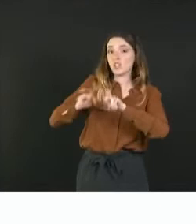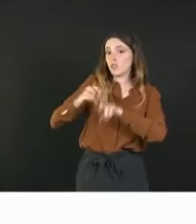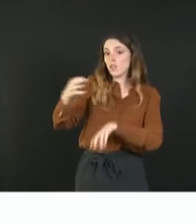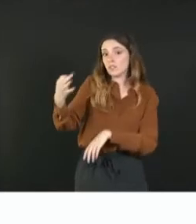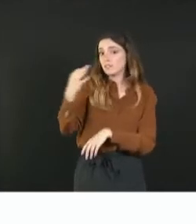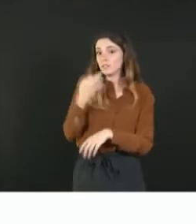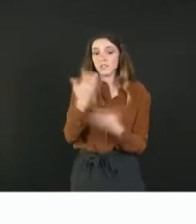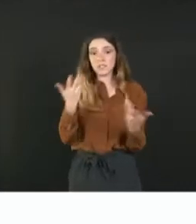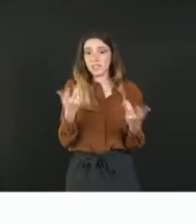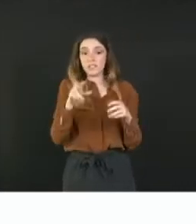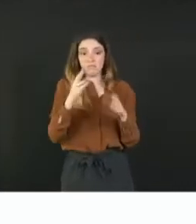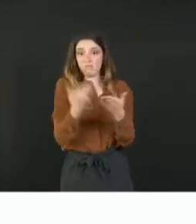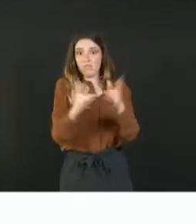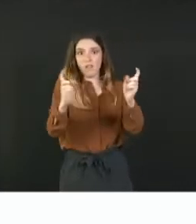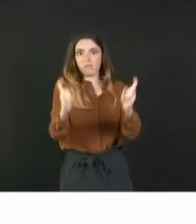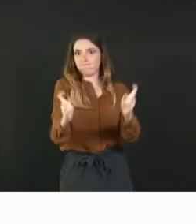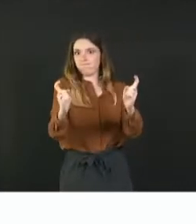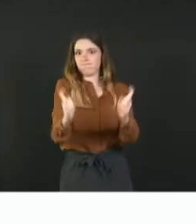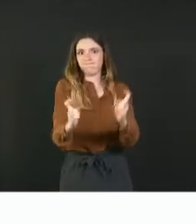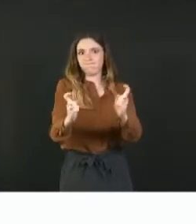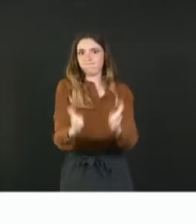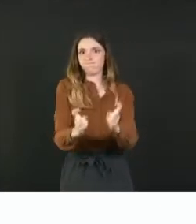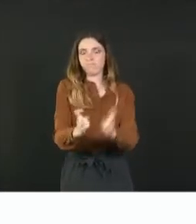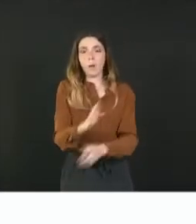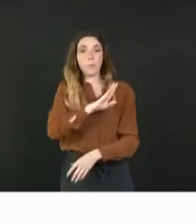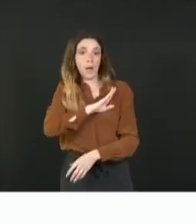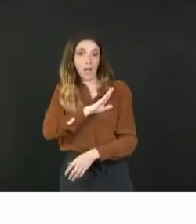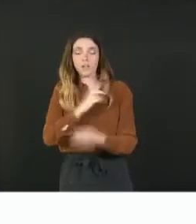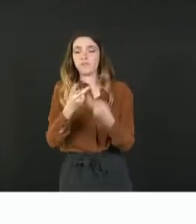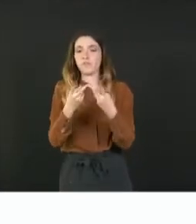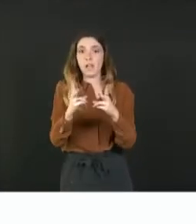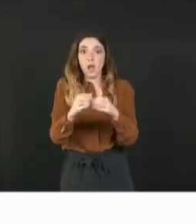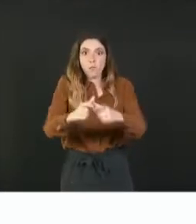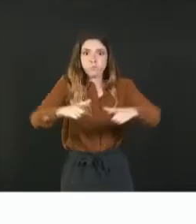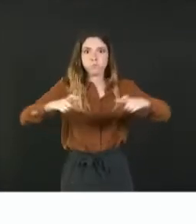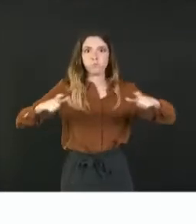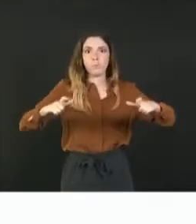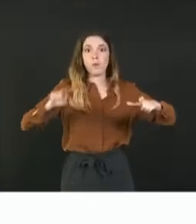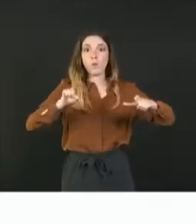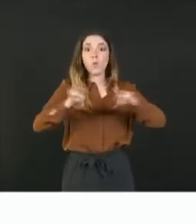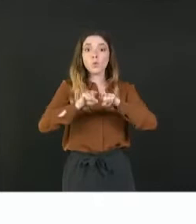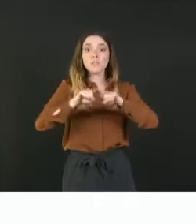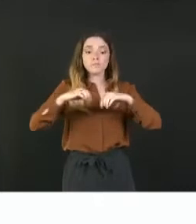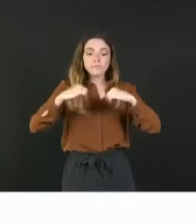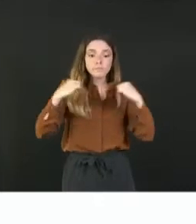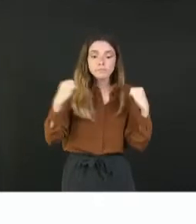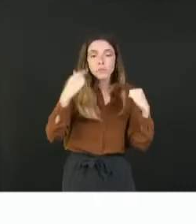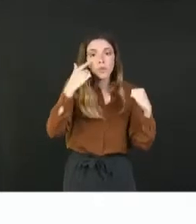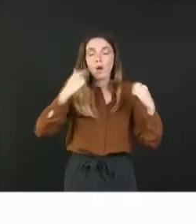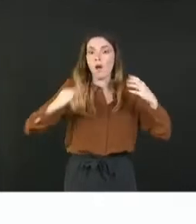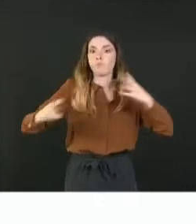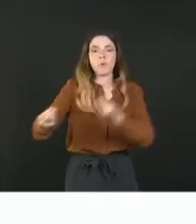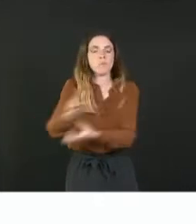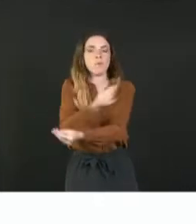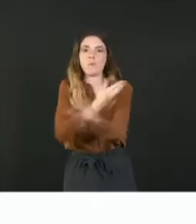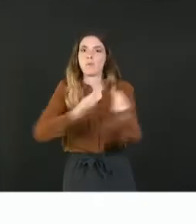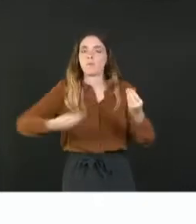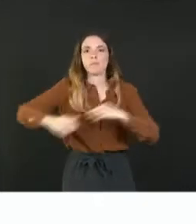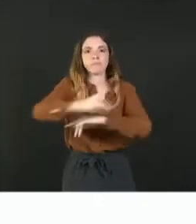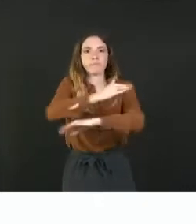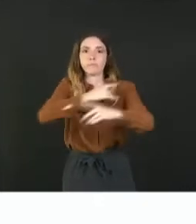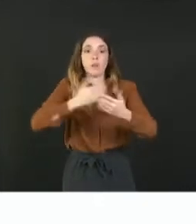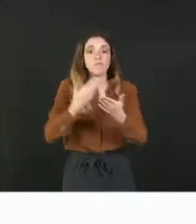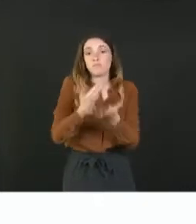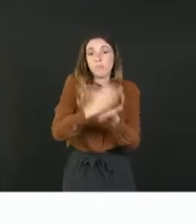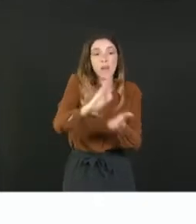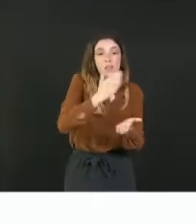vivent dans les villes, à la fois du fait de l'extension des villes, mais aussi dans les villes, du fait de la trop forte densité, et minéralité,